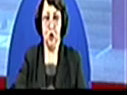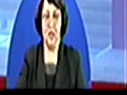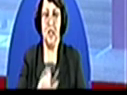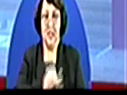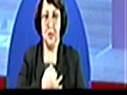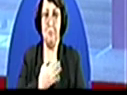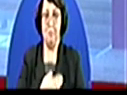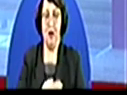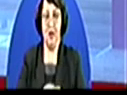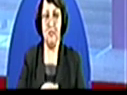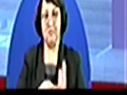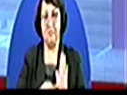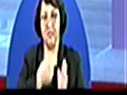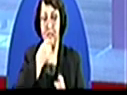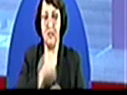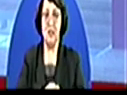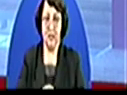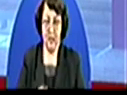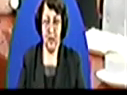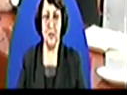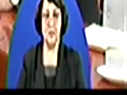итгэлтэй байгаагаа илэрхийлжээ.